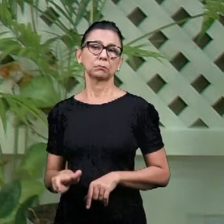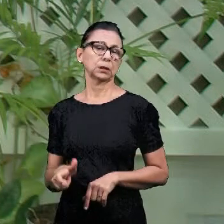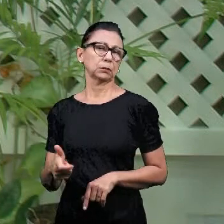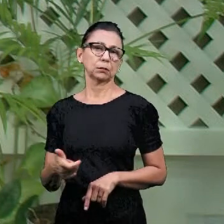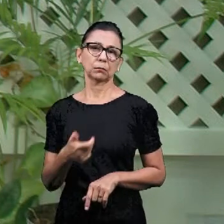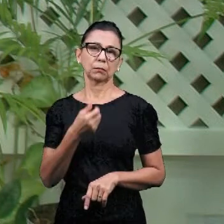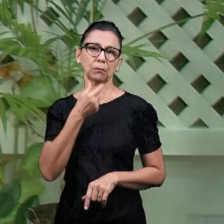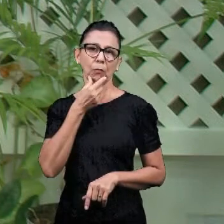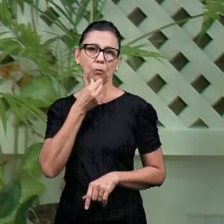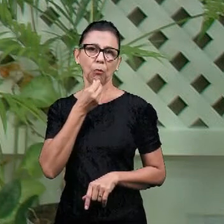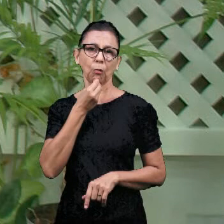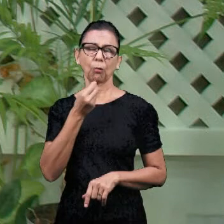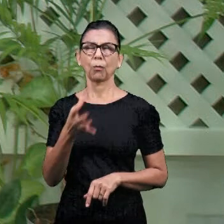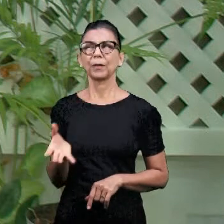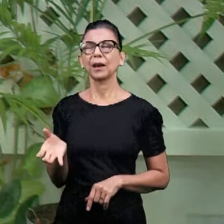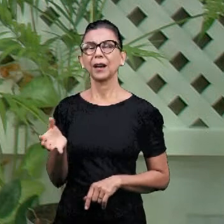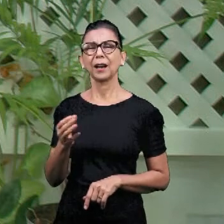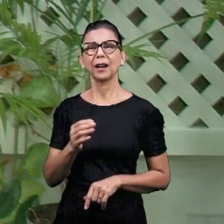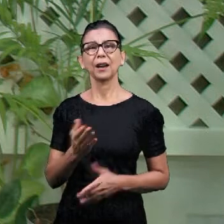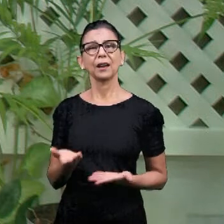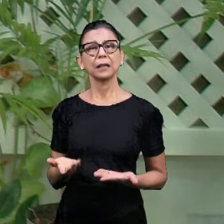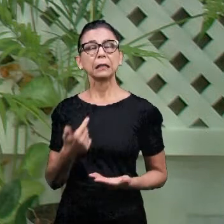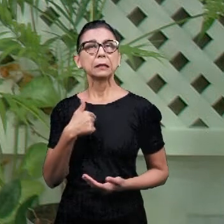le frère,